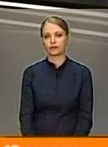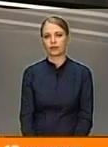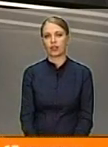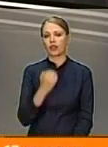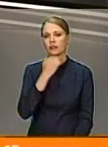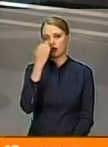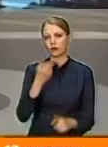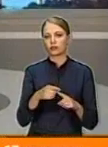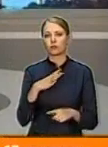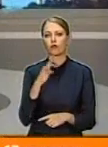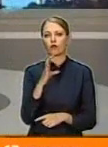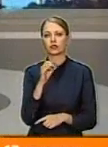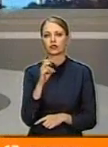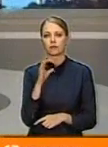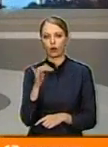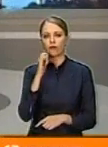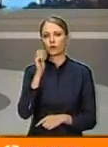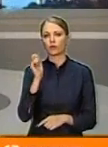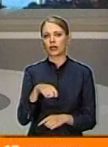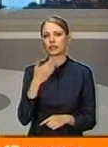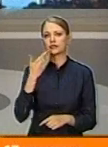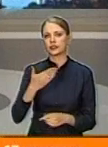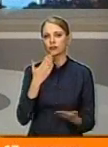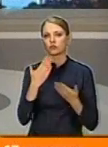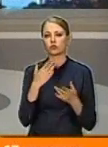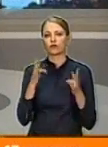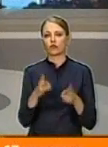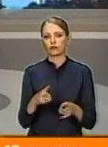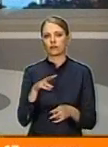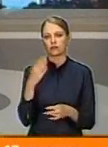Олексію, дякую тобі. Це був Олексій Сімаков, український звіт стосовно катастрофи малайзійського Боїнга.